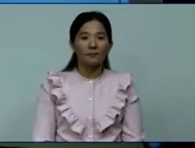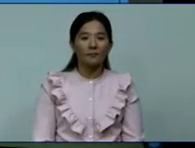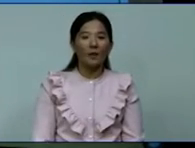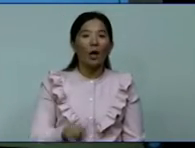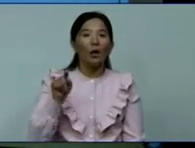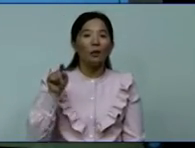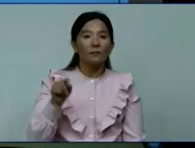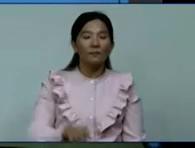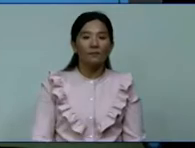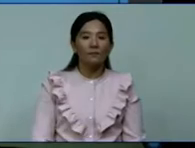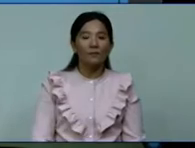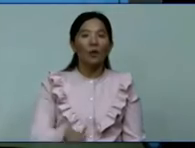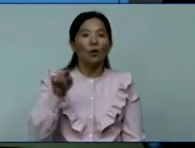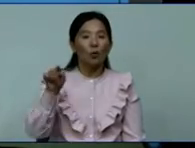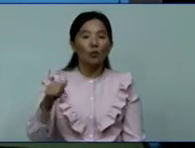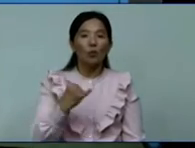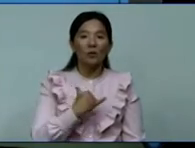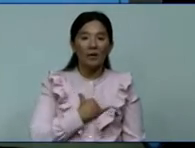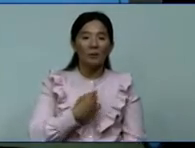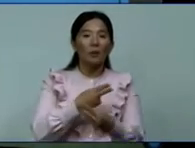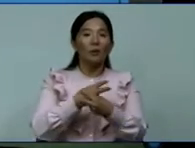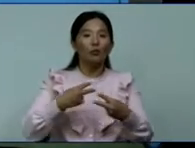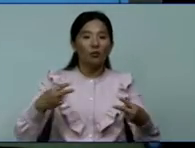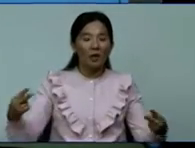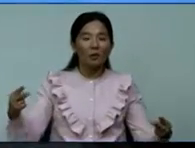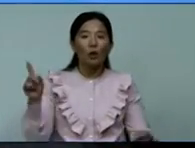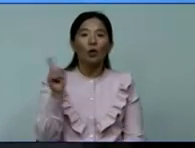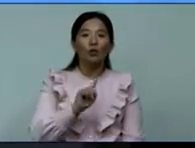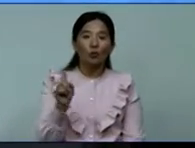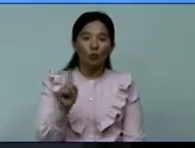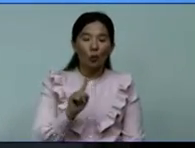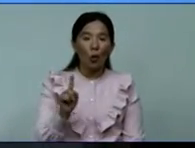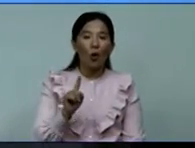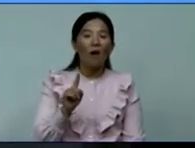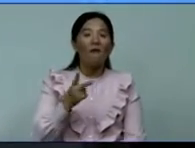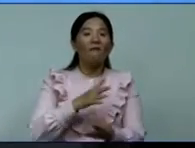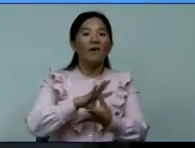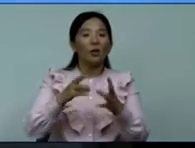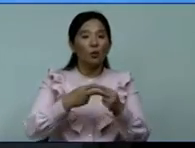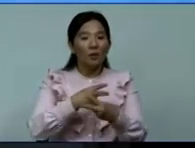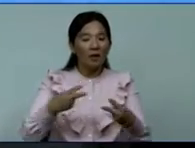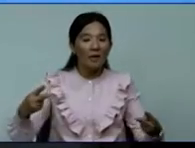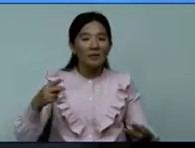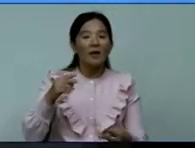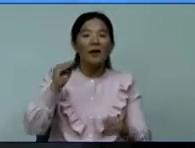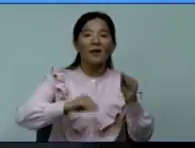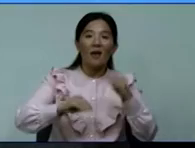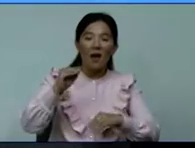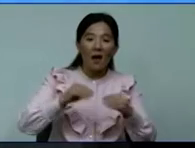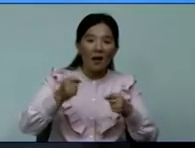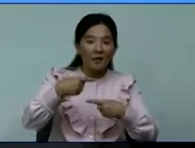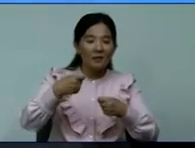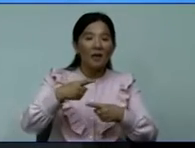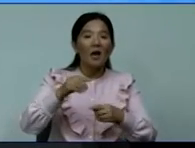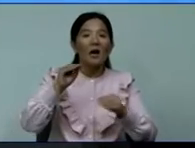То есть у нас получается, что в результате реакции нейтрализации